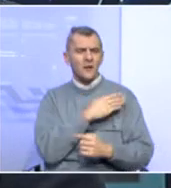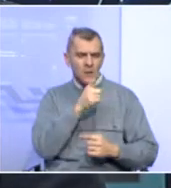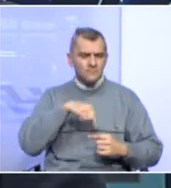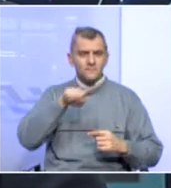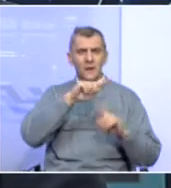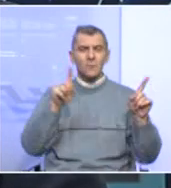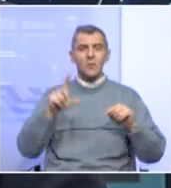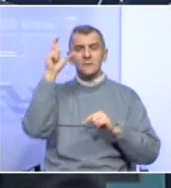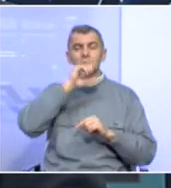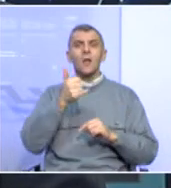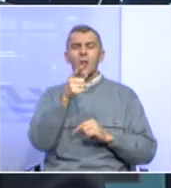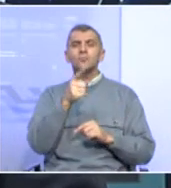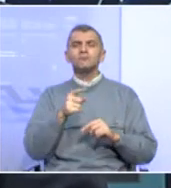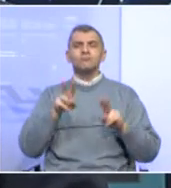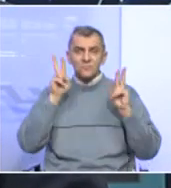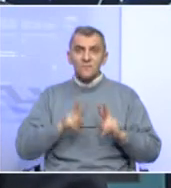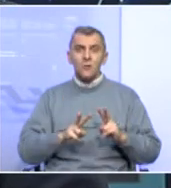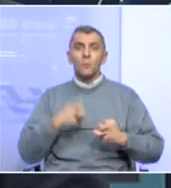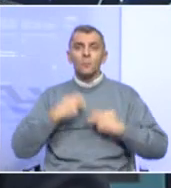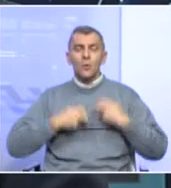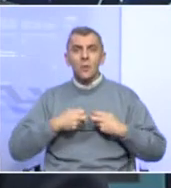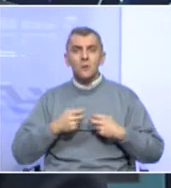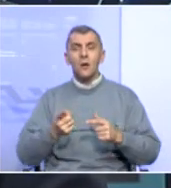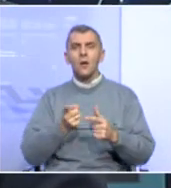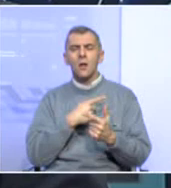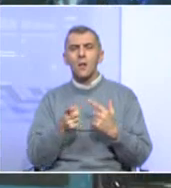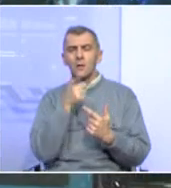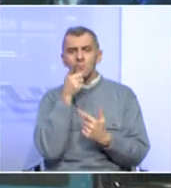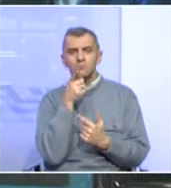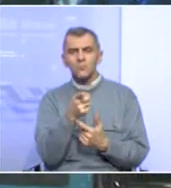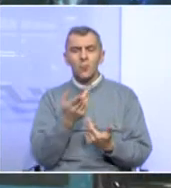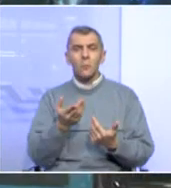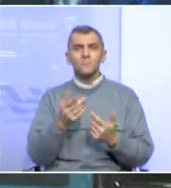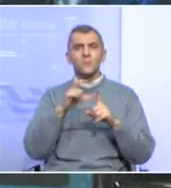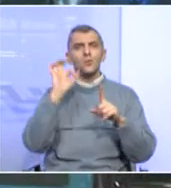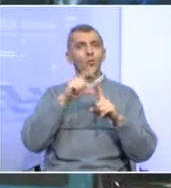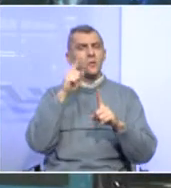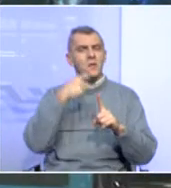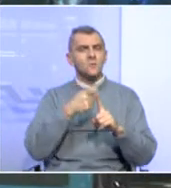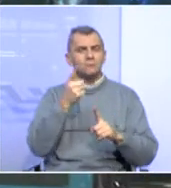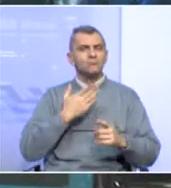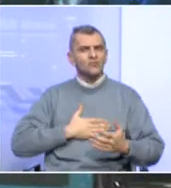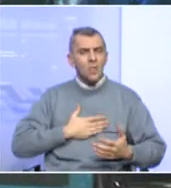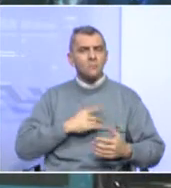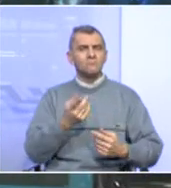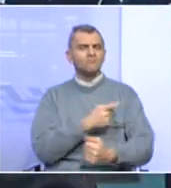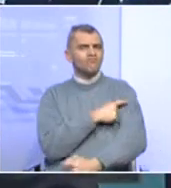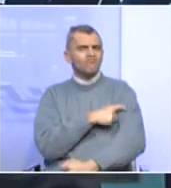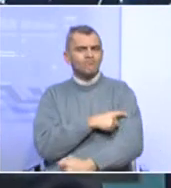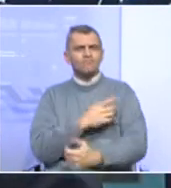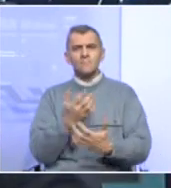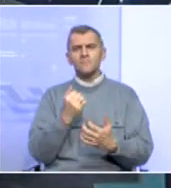je li to zaista stvarni problem ili je to Dodikova namjera da generira neku